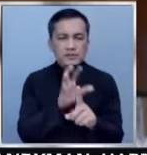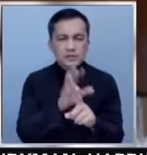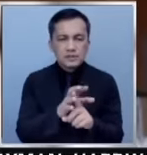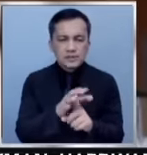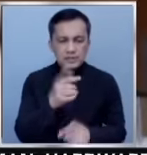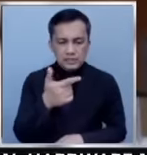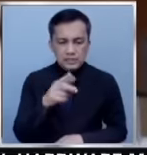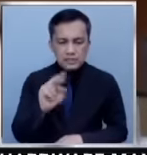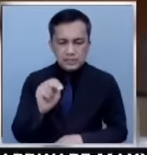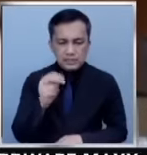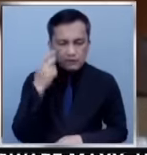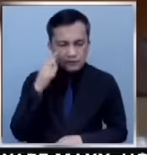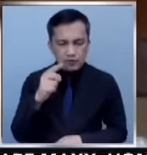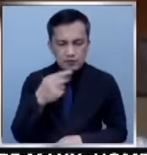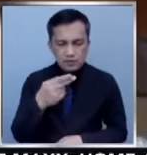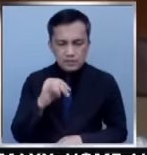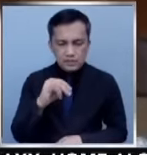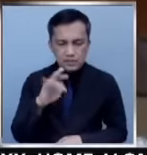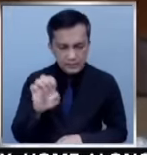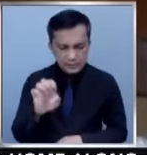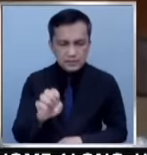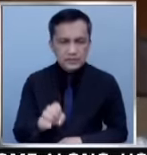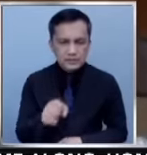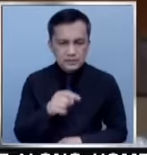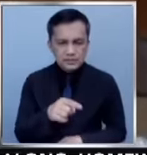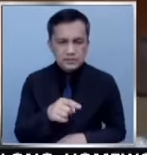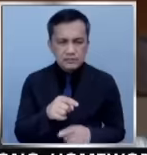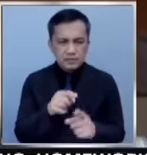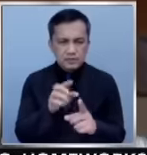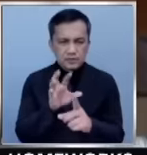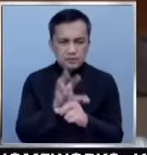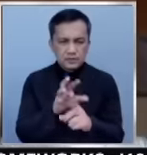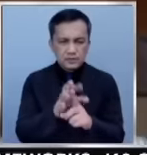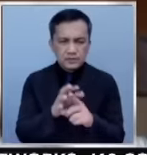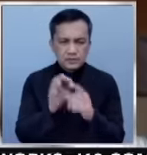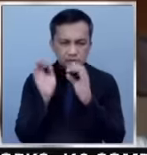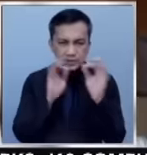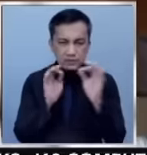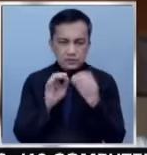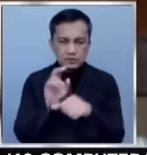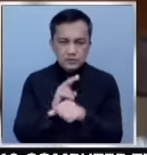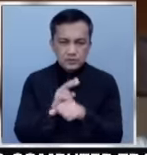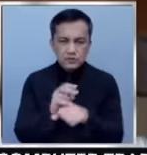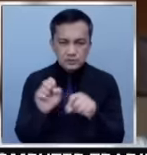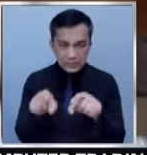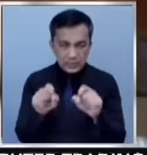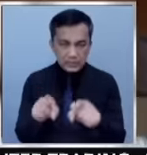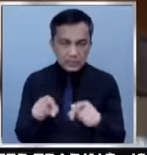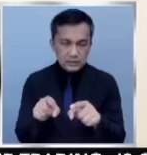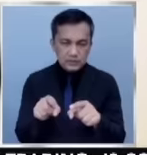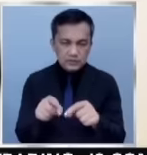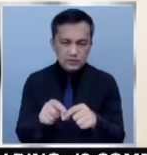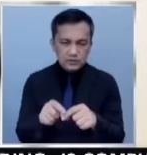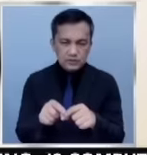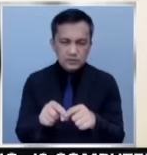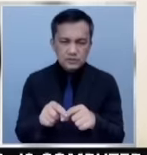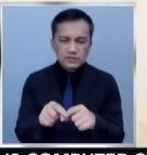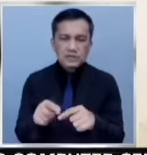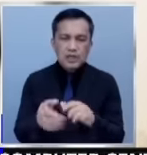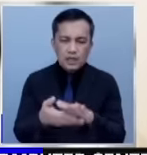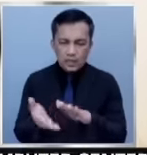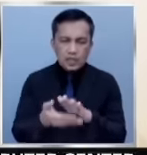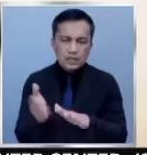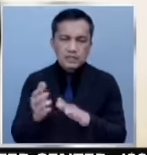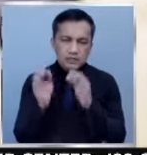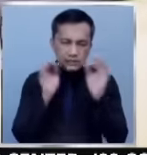umano. At ito ay notorious ng mga drug user, pusher at nagsulong sa sugal. Para sa